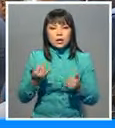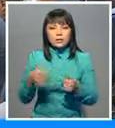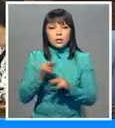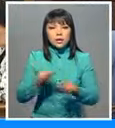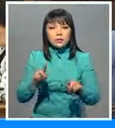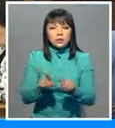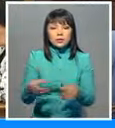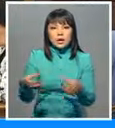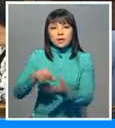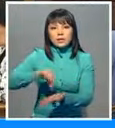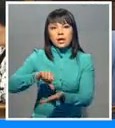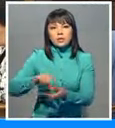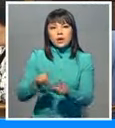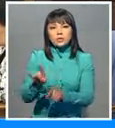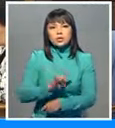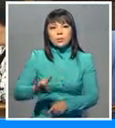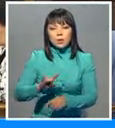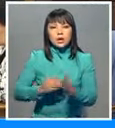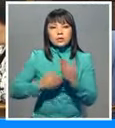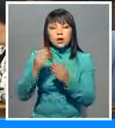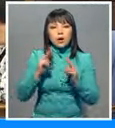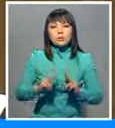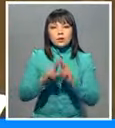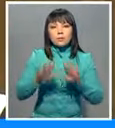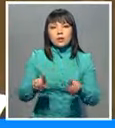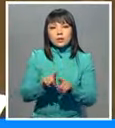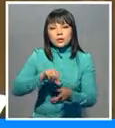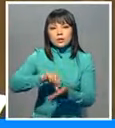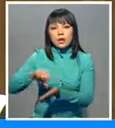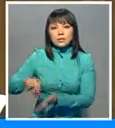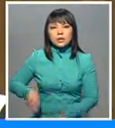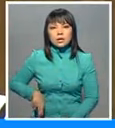білім басқармаларының басшылары, республикалық колледждердің директорлары қатысты.